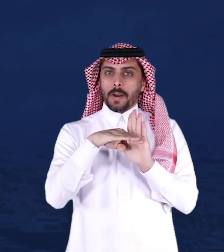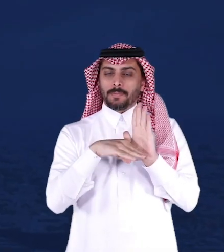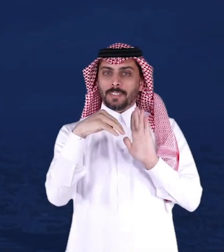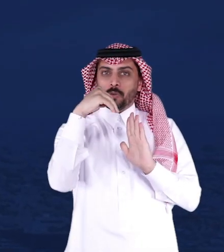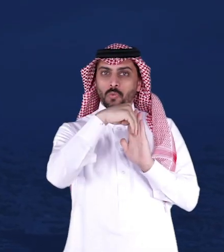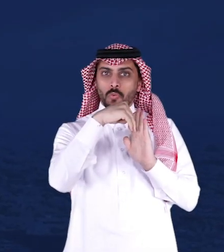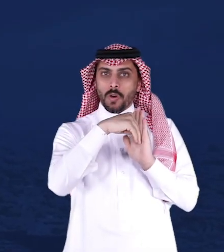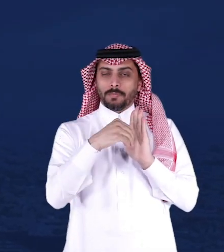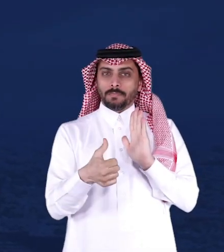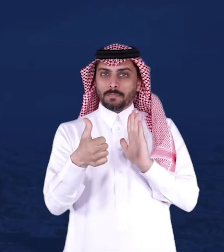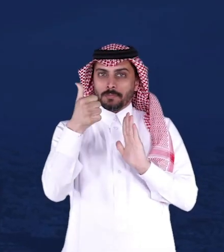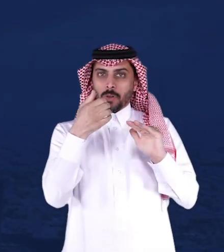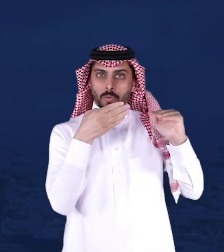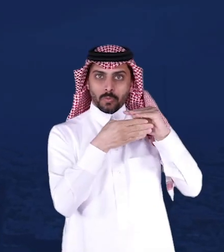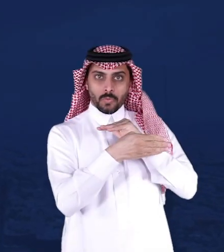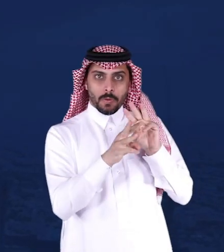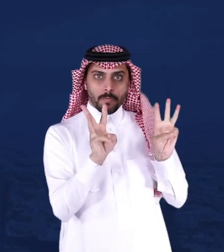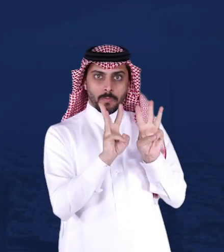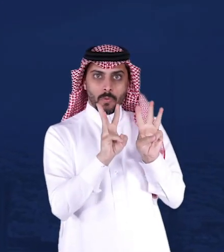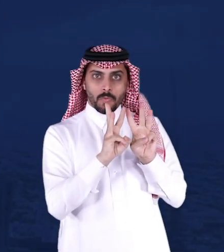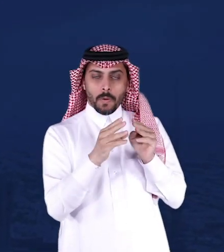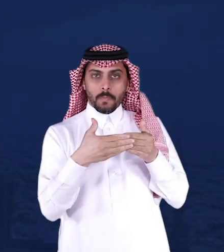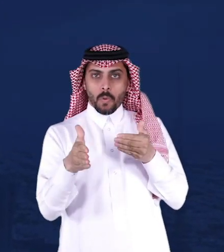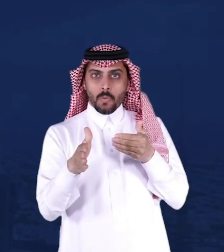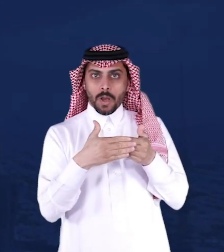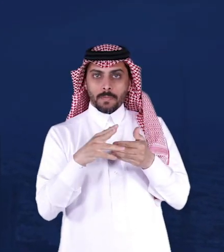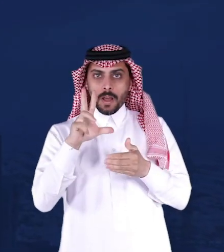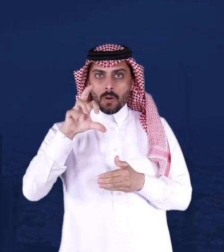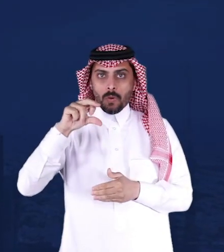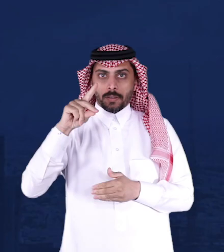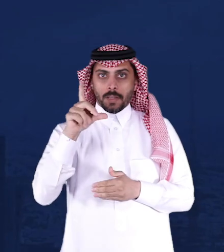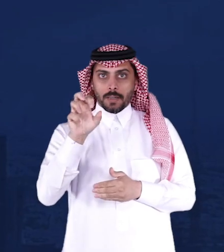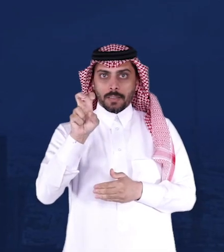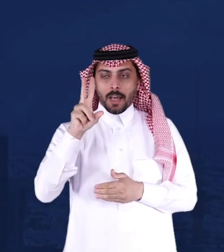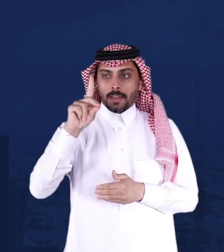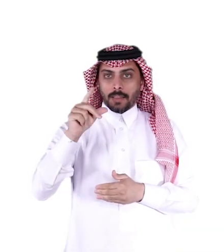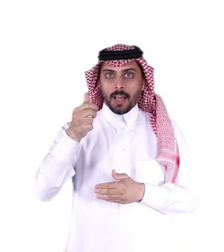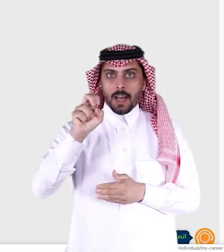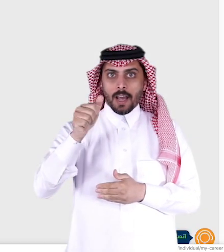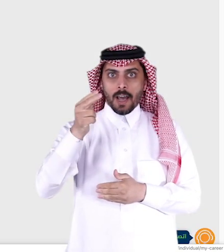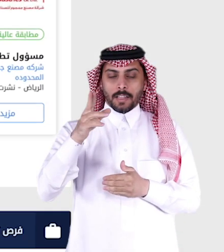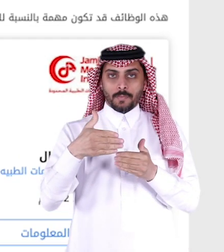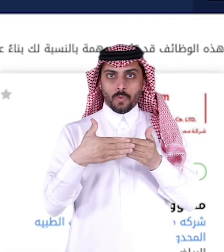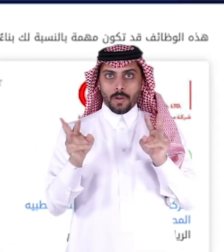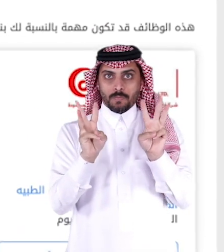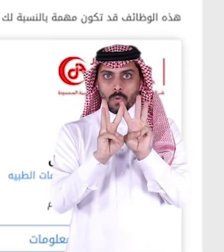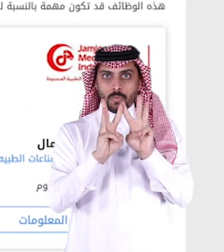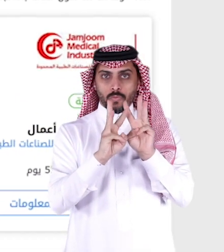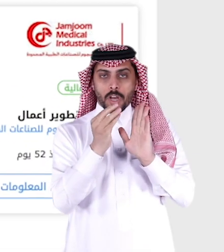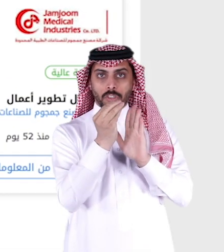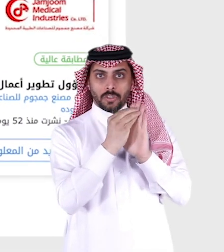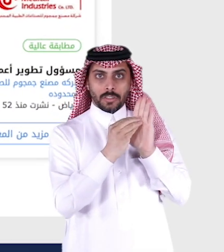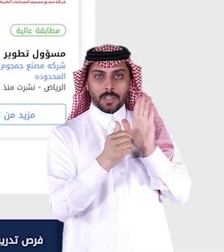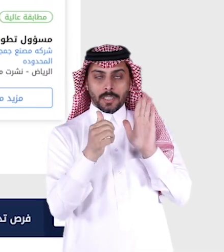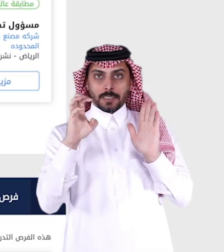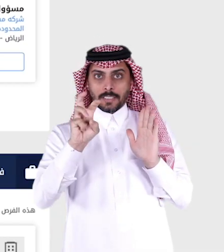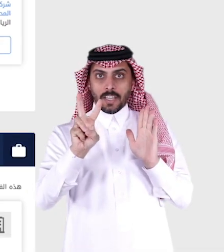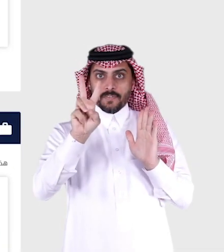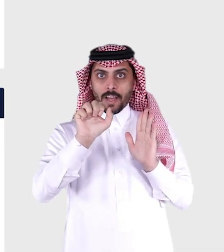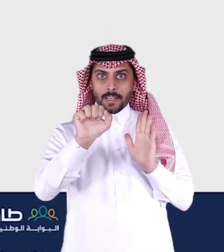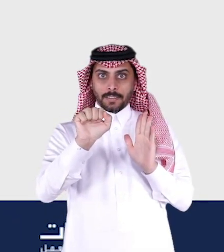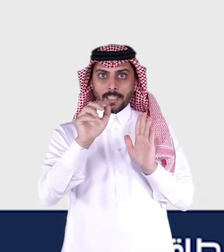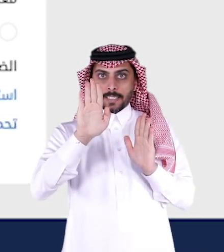البرنامج، وتبدأ بدخول الفرد لحسابه في البوابة الوطنية للعمل طاقات، ثم إكمال بيانات السيرة